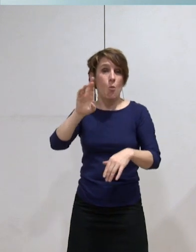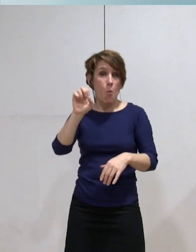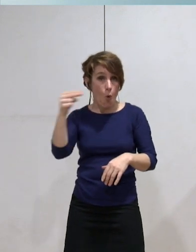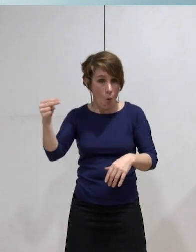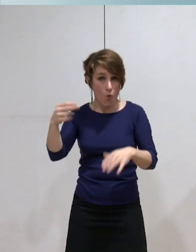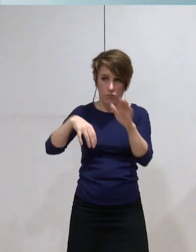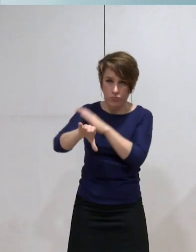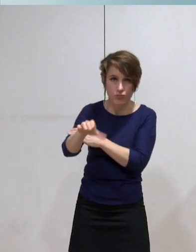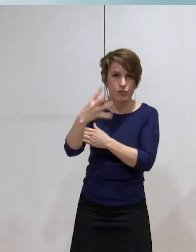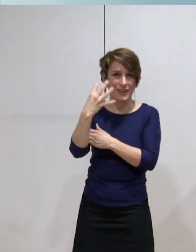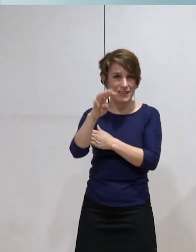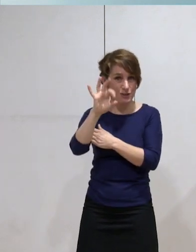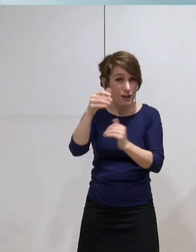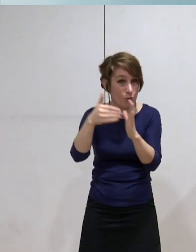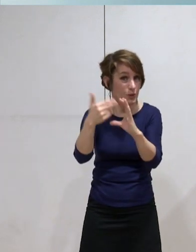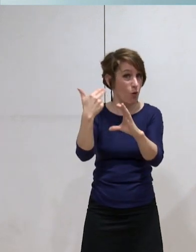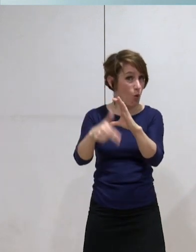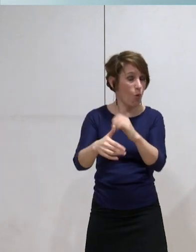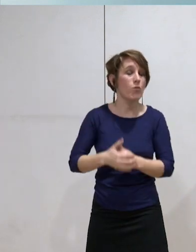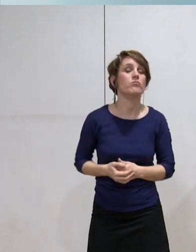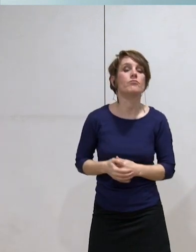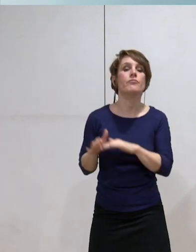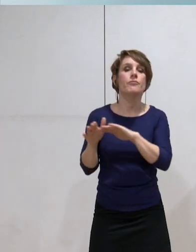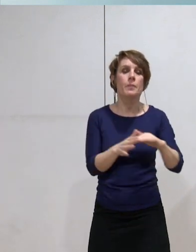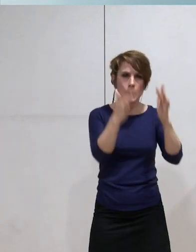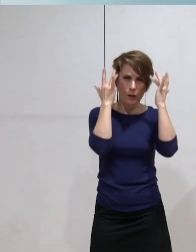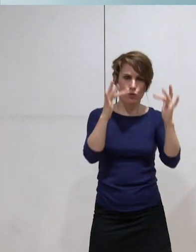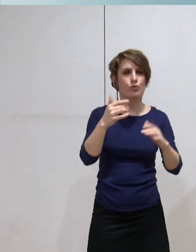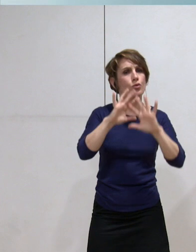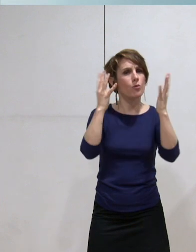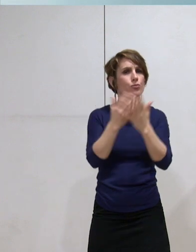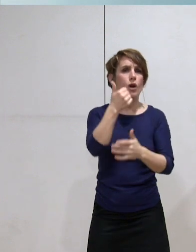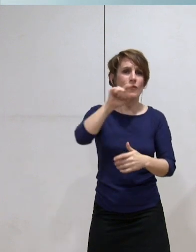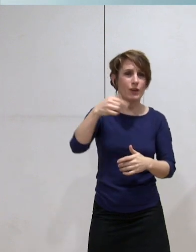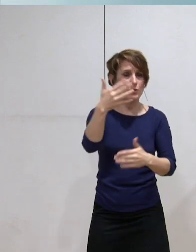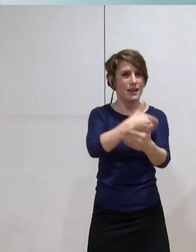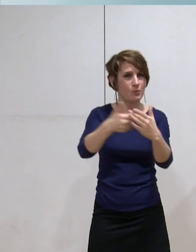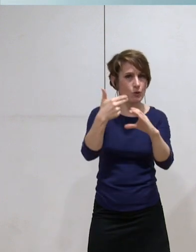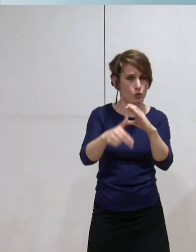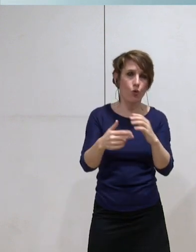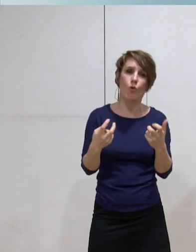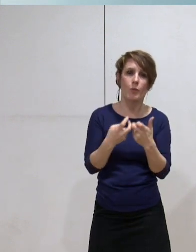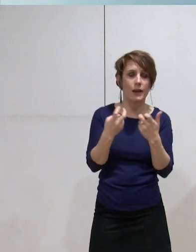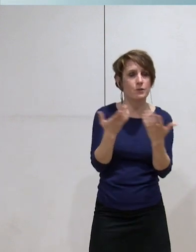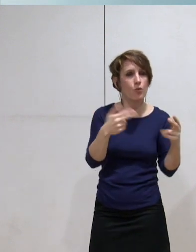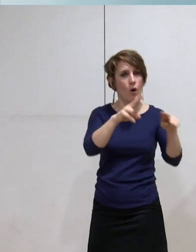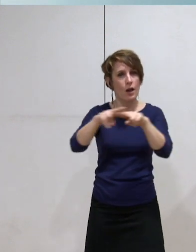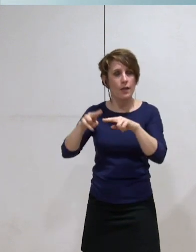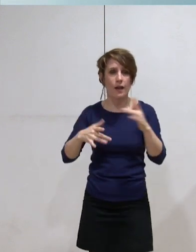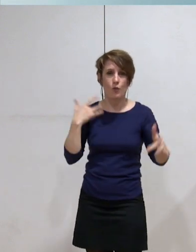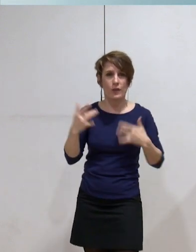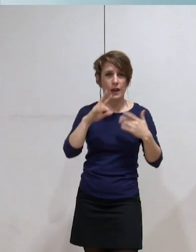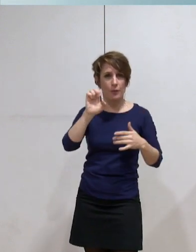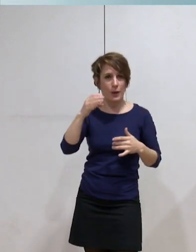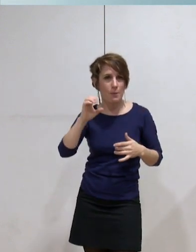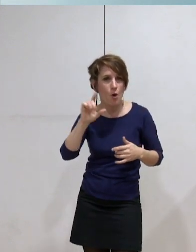pour 450000 € culture 1,5 million d'euros lancement des travaux de réhabilitation du théâtre Prémol